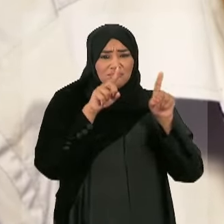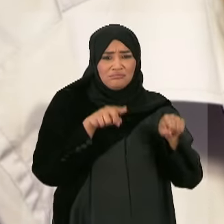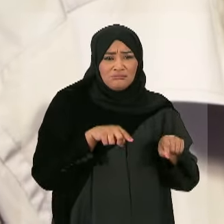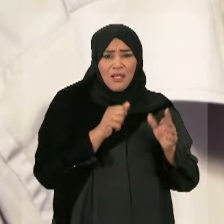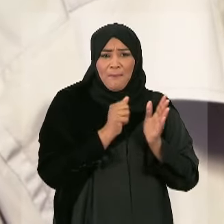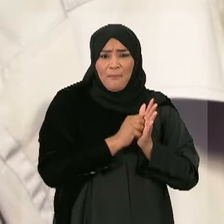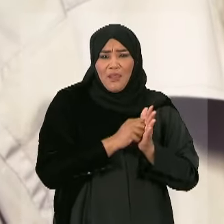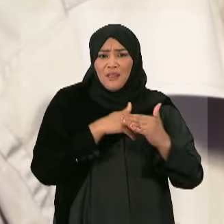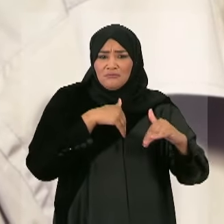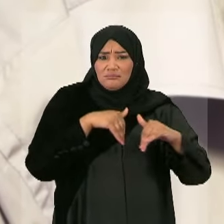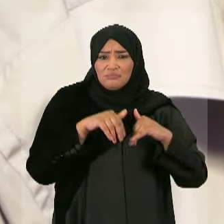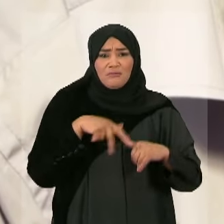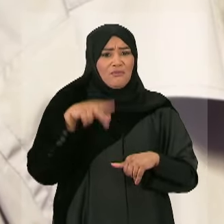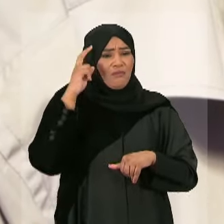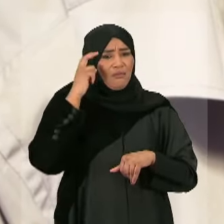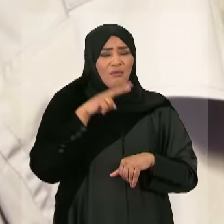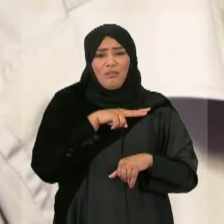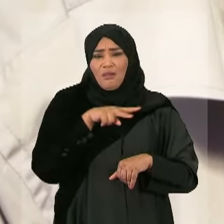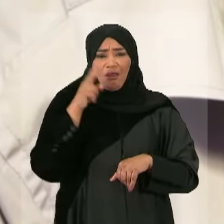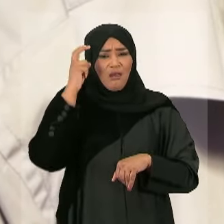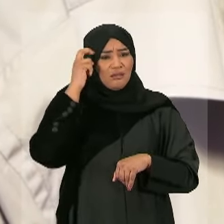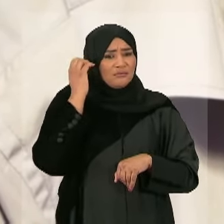زقاقاتها. و